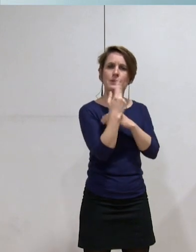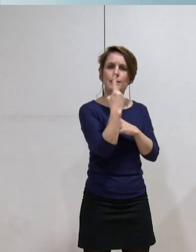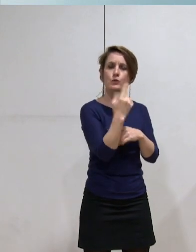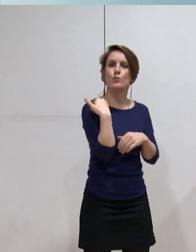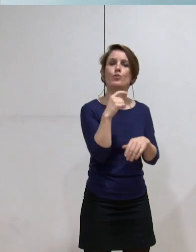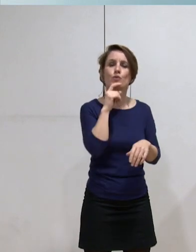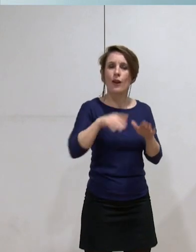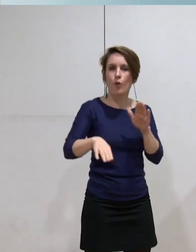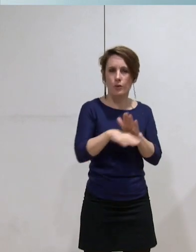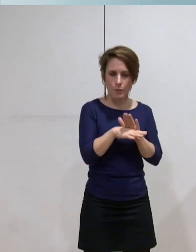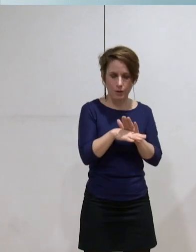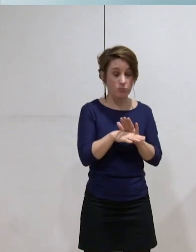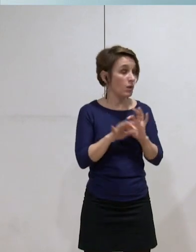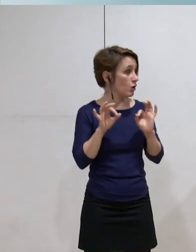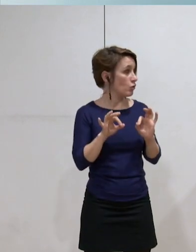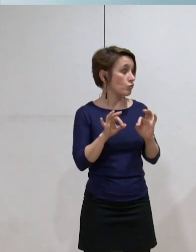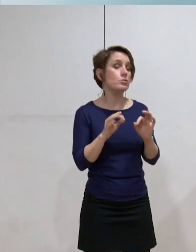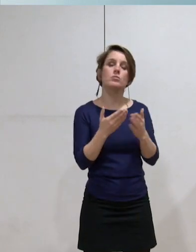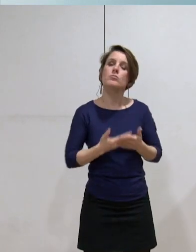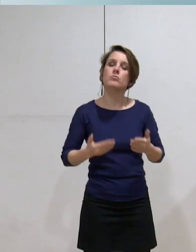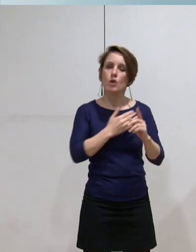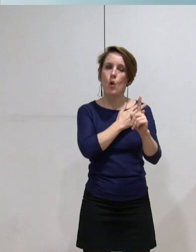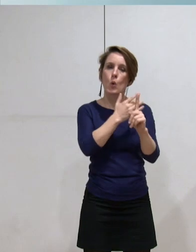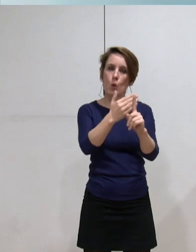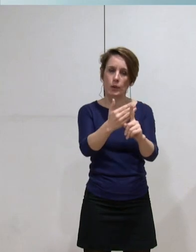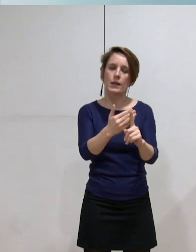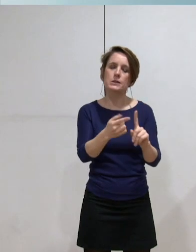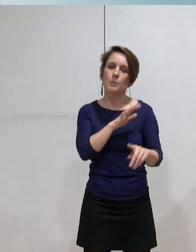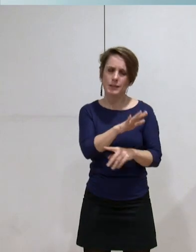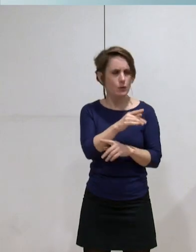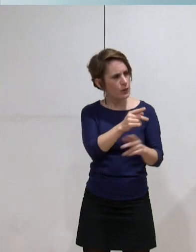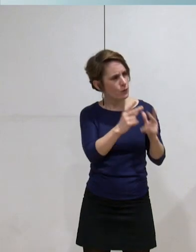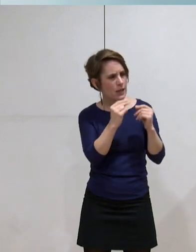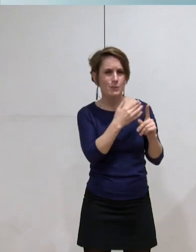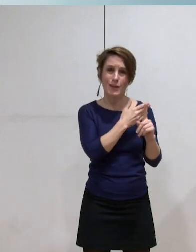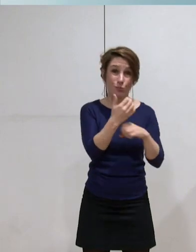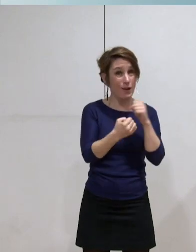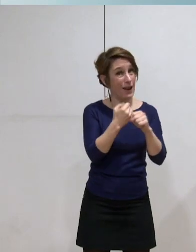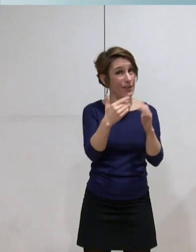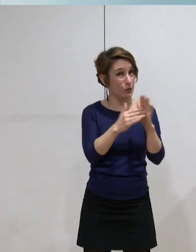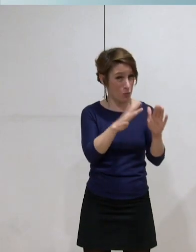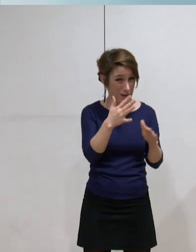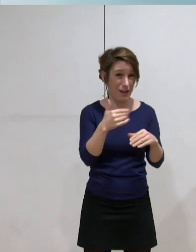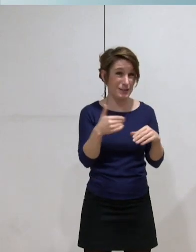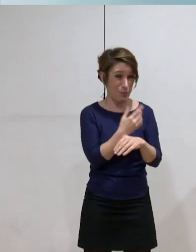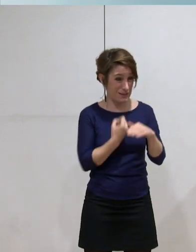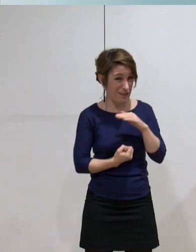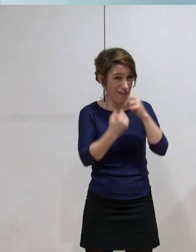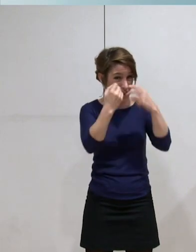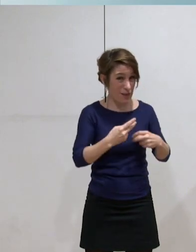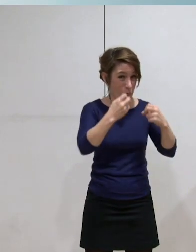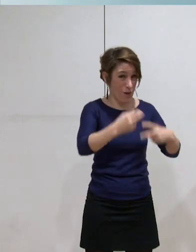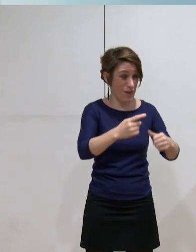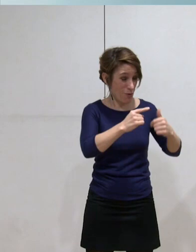particulier vous avez cité tout ce qui s'est passé dans l'année 2015 et vous avez conclu en disant il faut